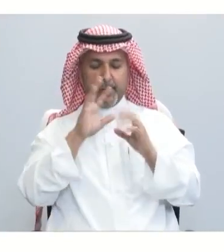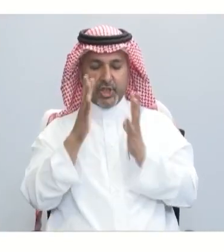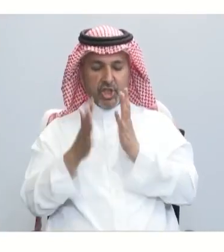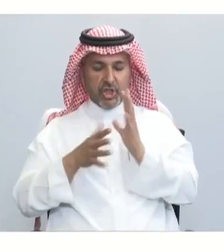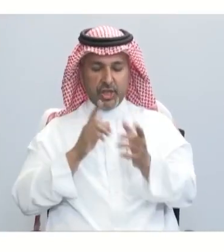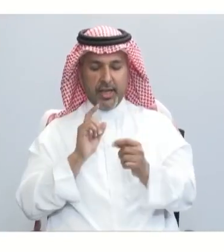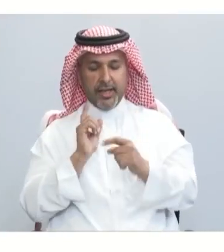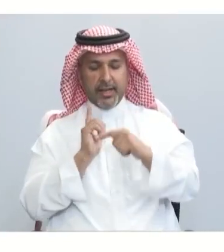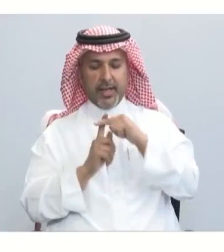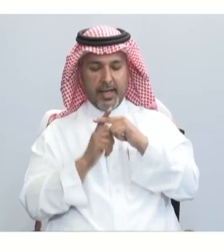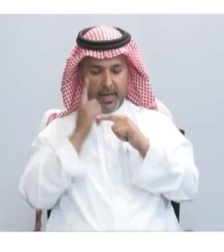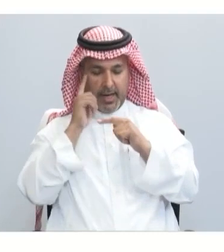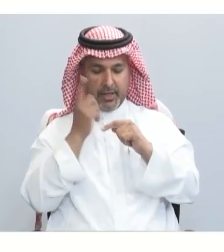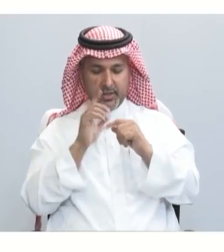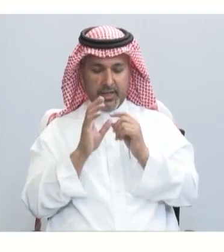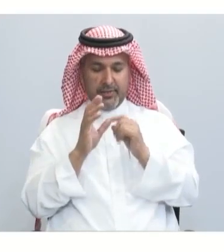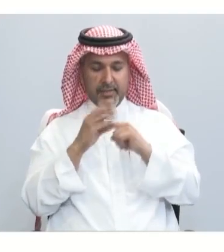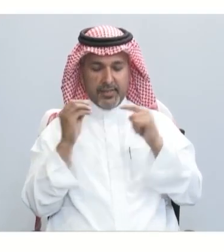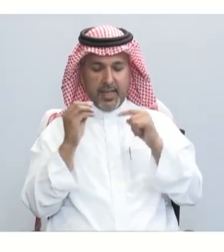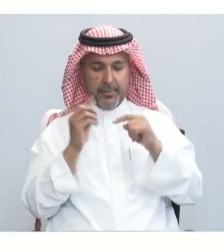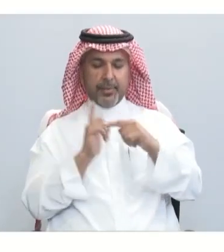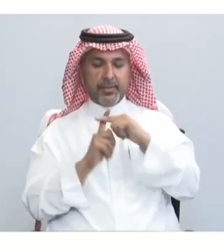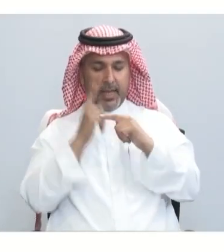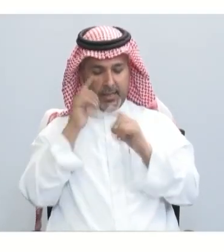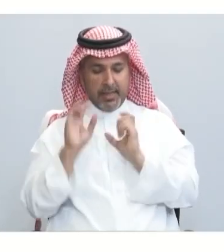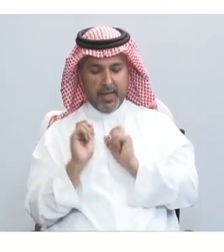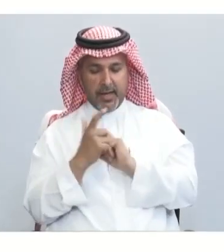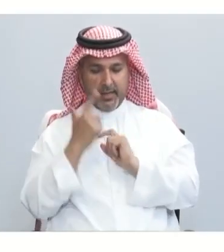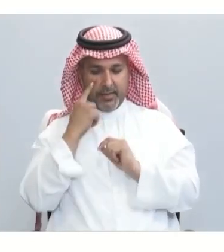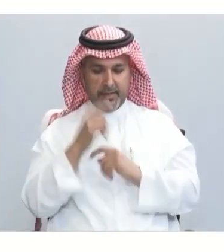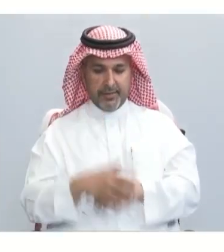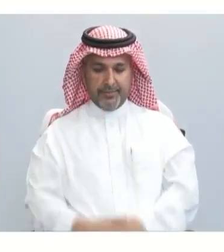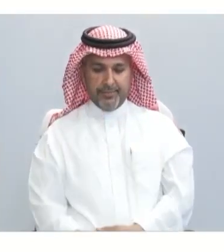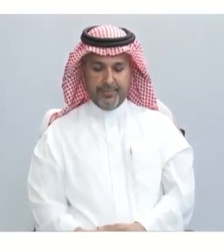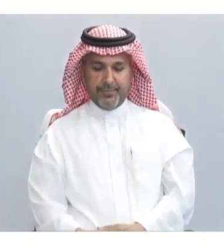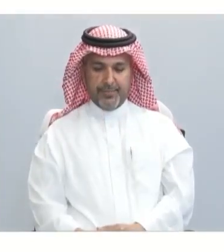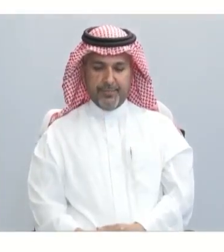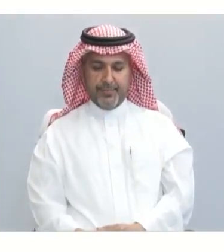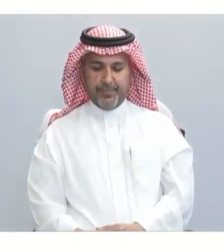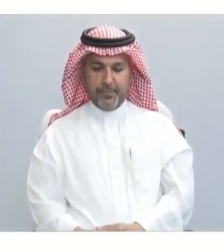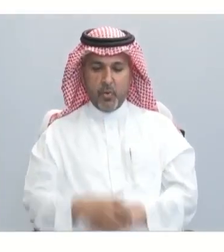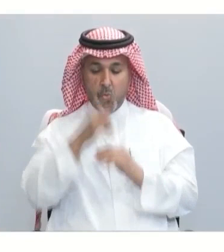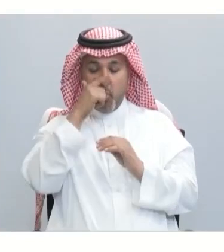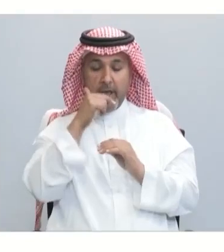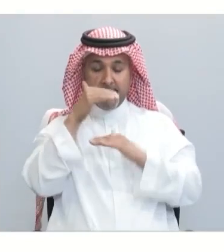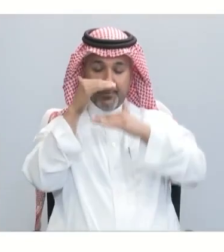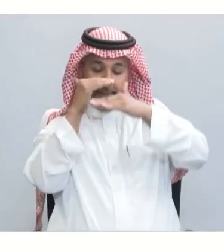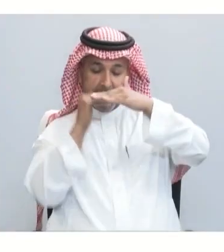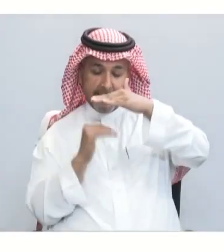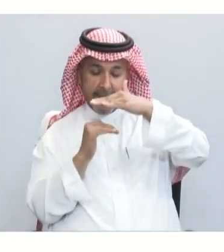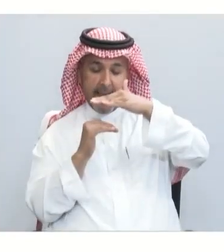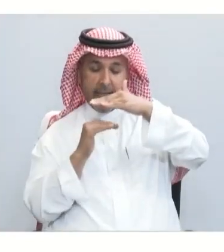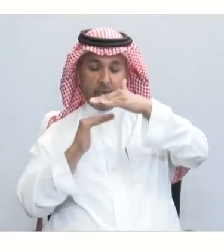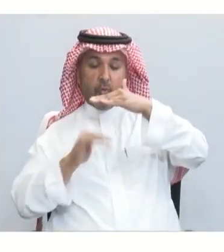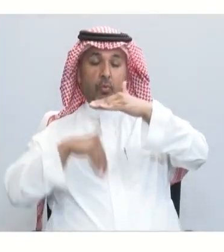اللي هو المرافق اللي هو 2 ئ جذر 3 دائما اذا شفنا في المقام جذرا ننطق نلغيه